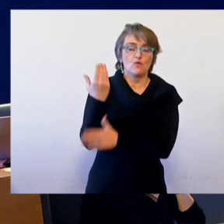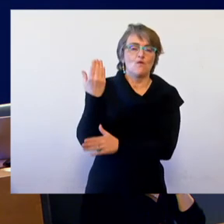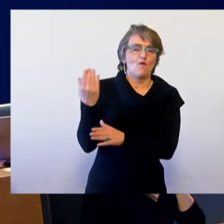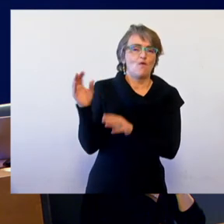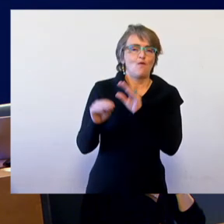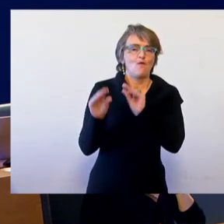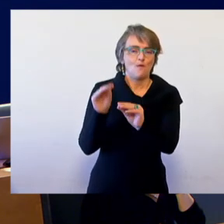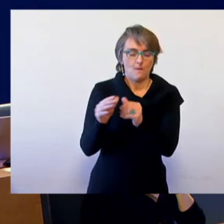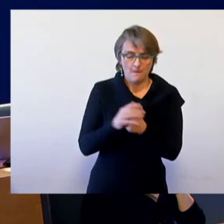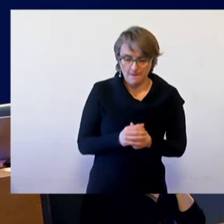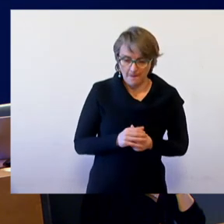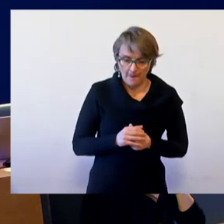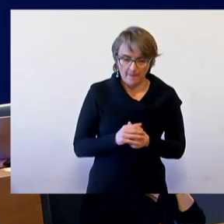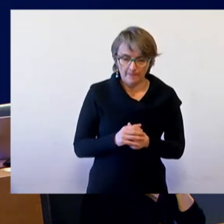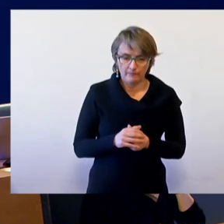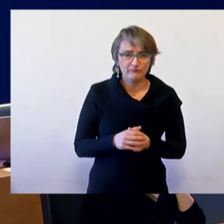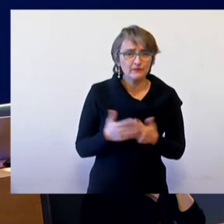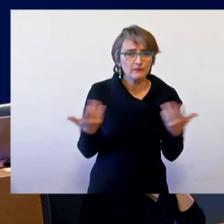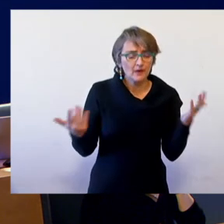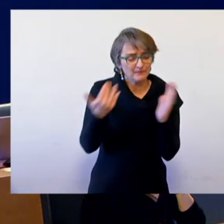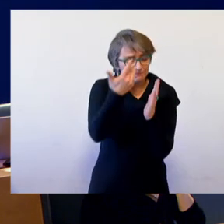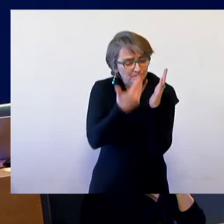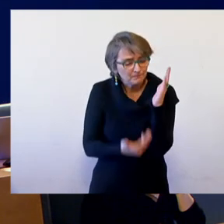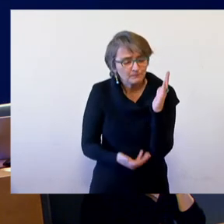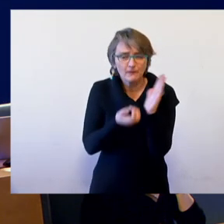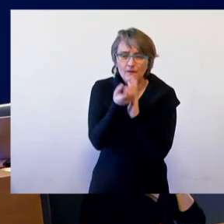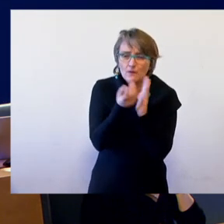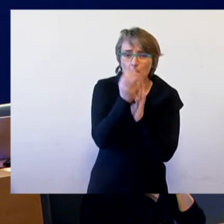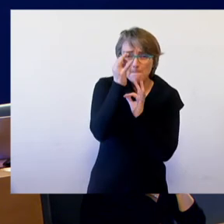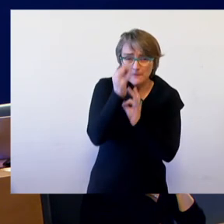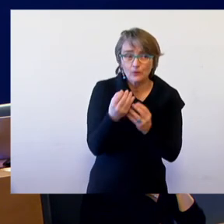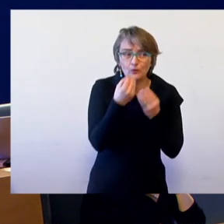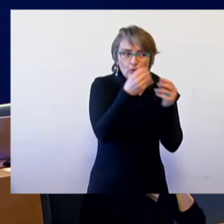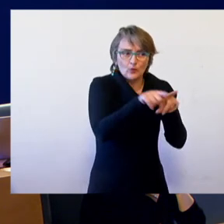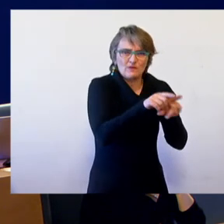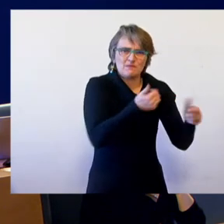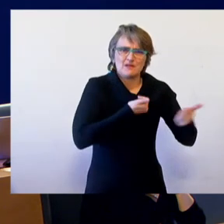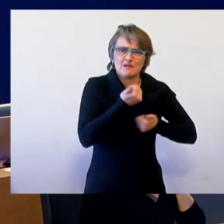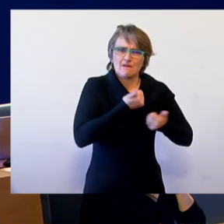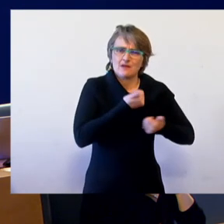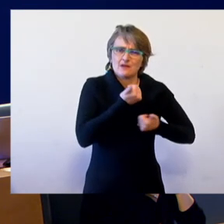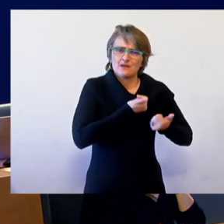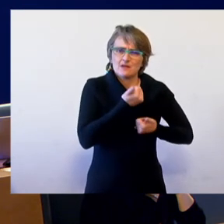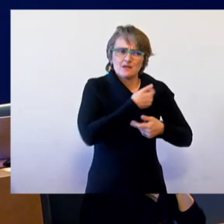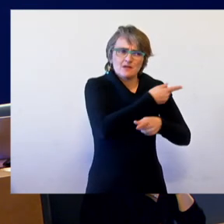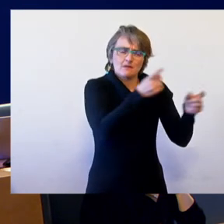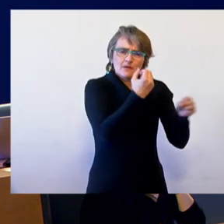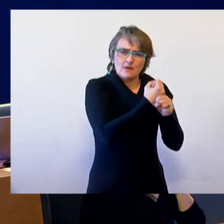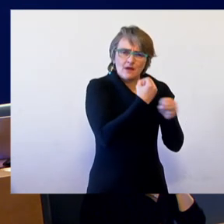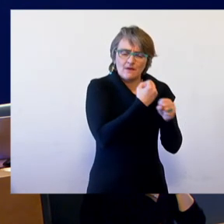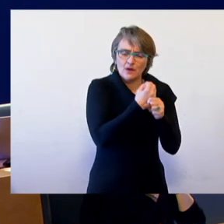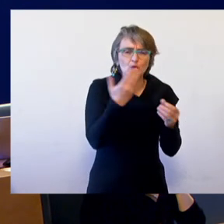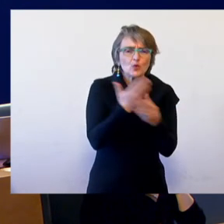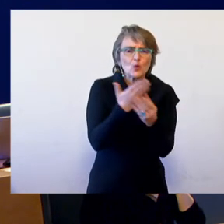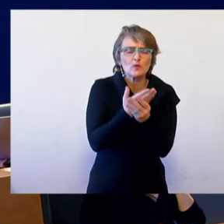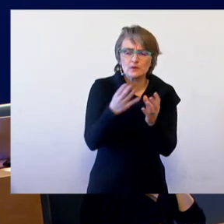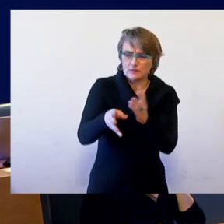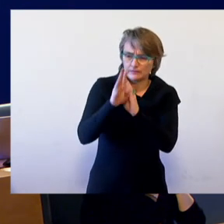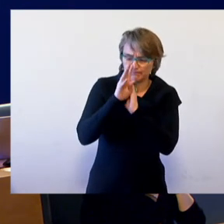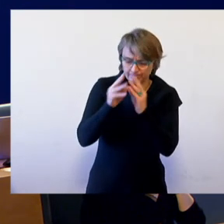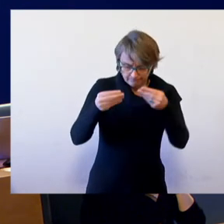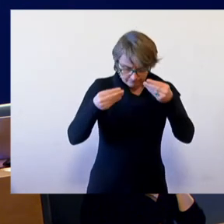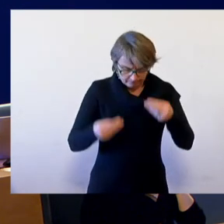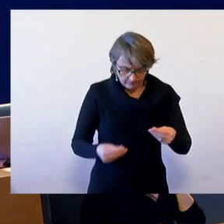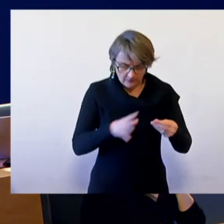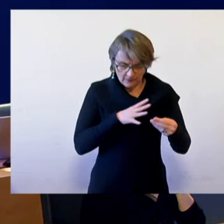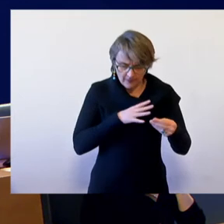Et toutes ces précisions permettront aux services également de faciliter leur travail d'instruction des dossiers, de ne réserver à la commission